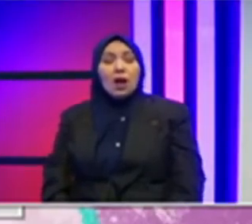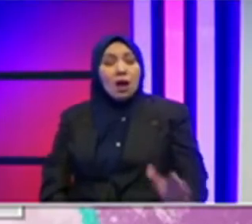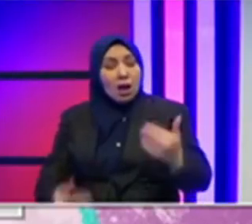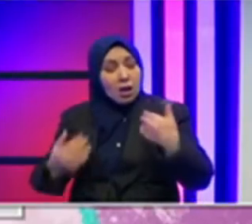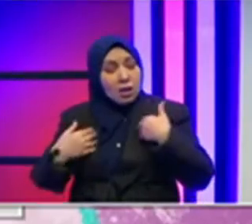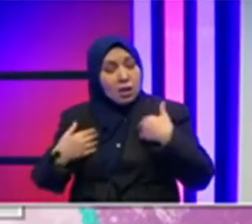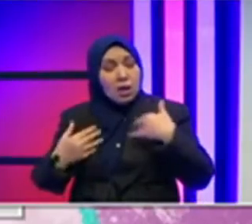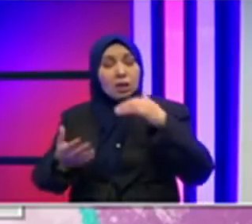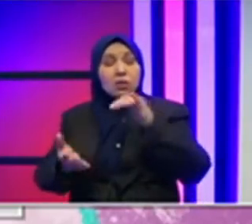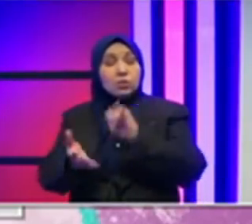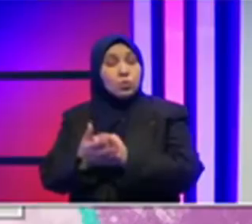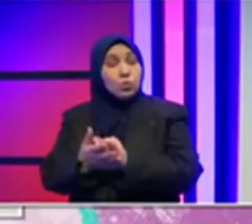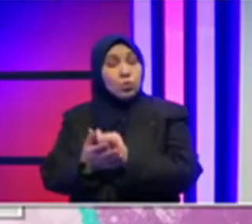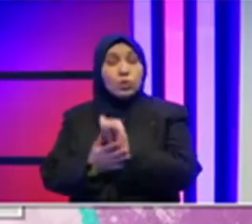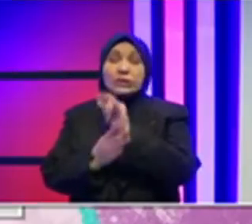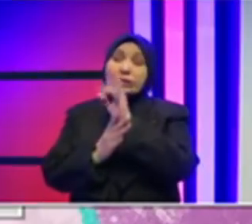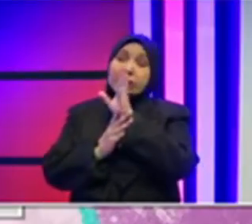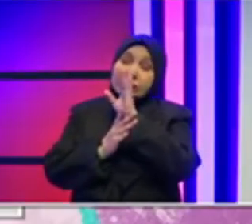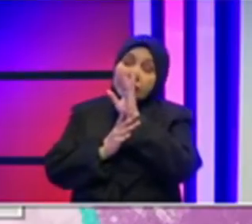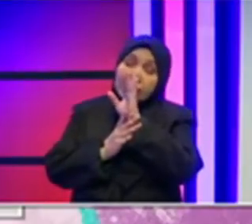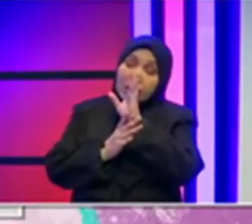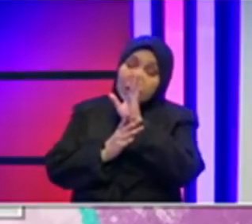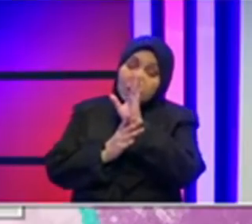ثم ليقطع